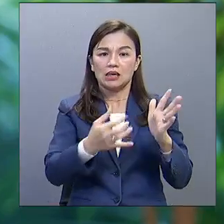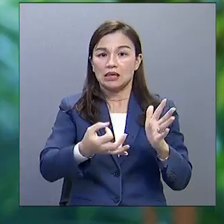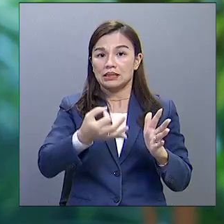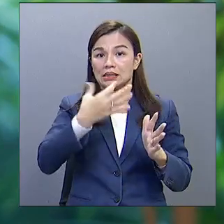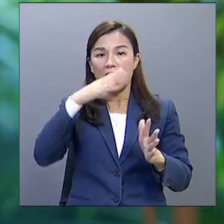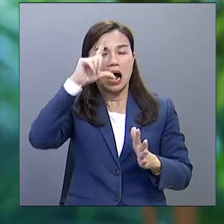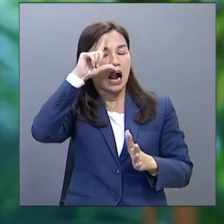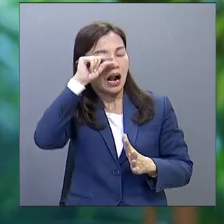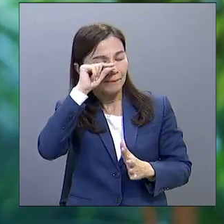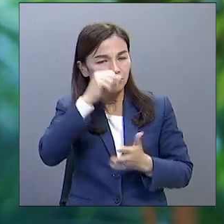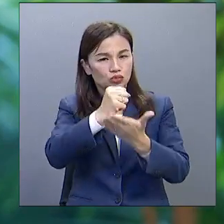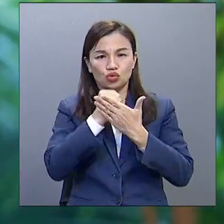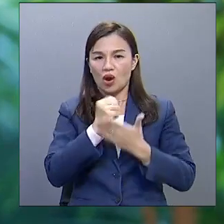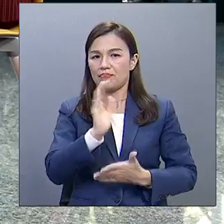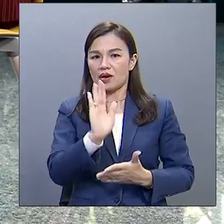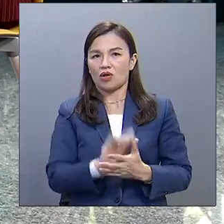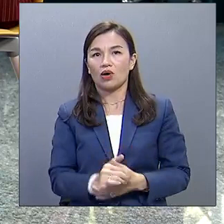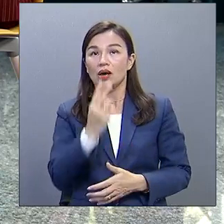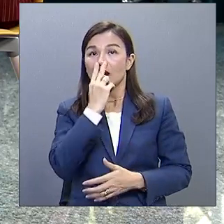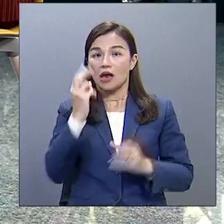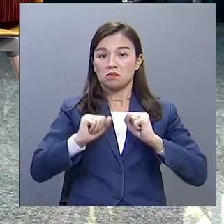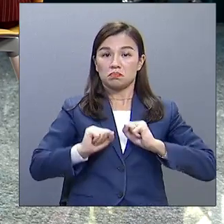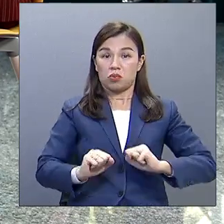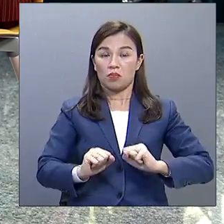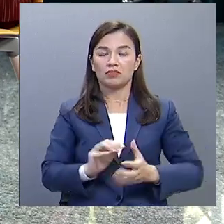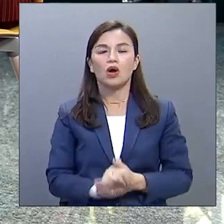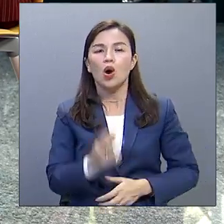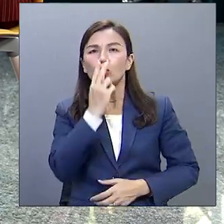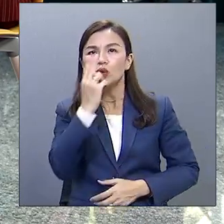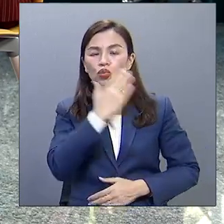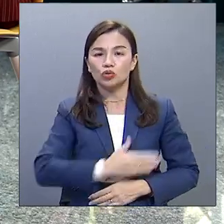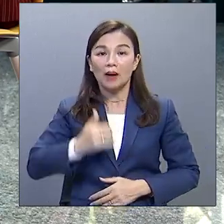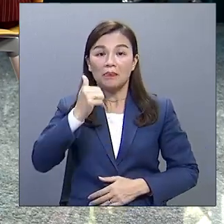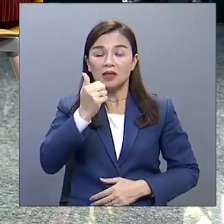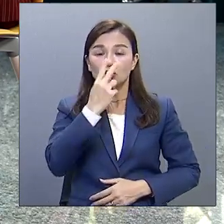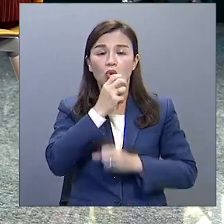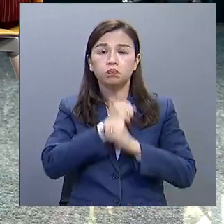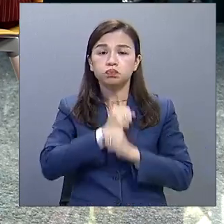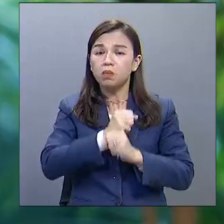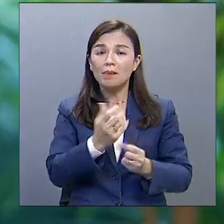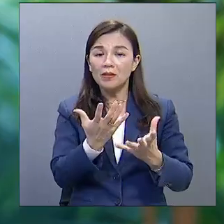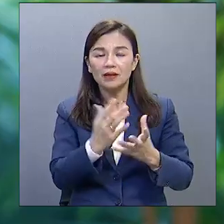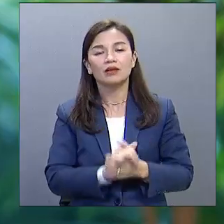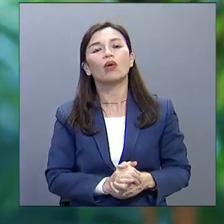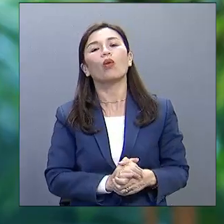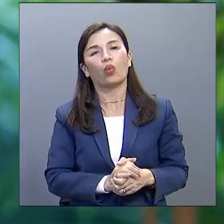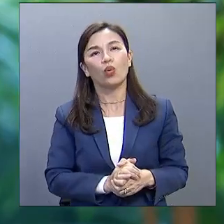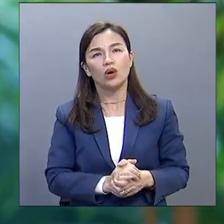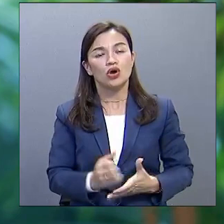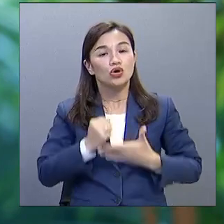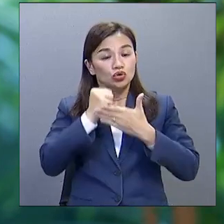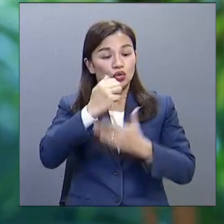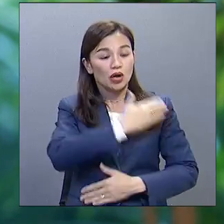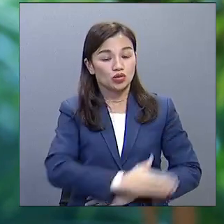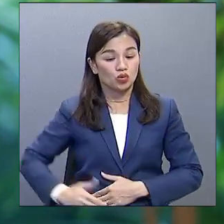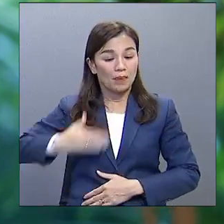ของคุณหมอนะคะถ้าอยากจะมีสุขภาพที่ดีชะลอวัยได้ด้วยแล้วก็ด้วยการปรับไลฟ์สไตล์ให้นำในเรื่องของสุขภาพมา